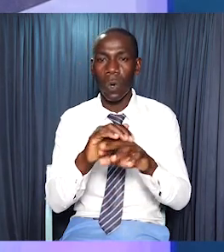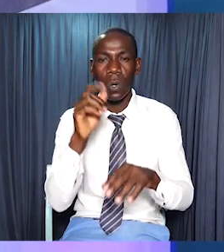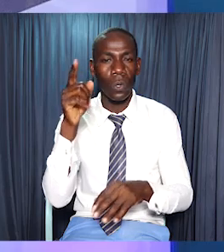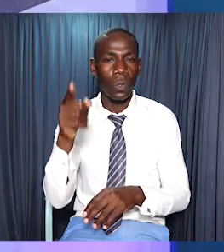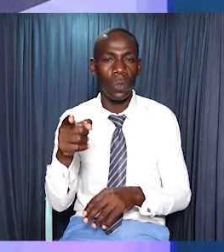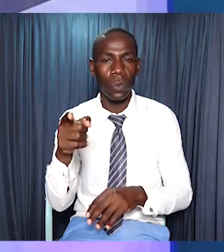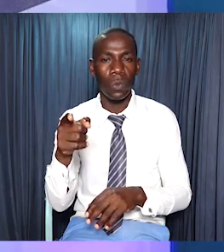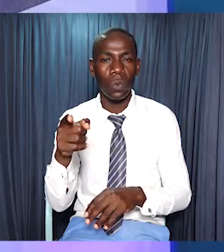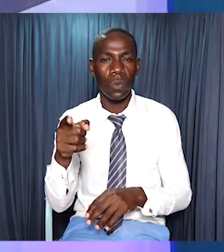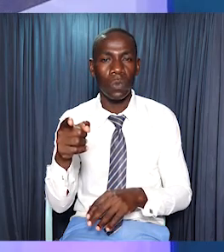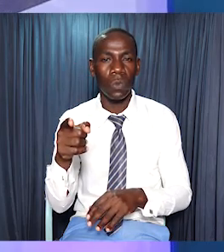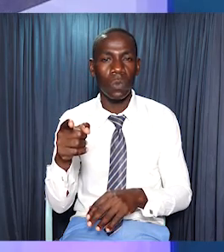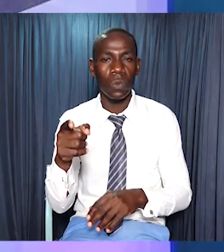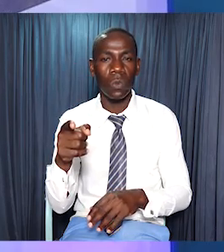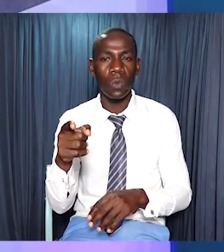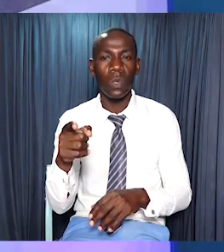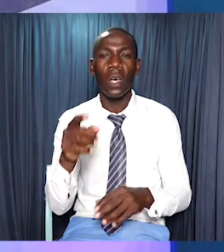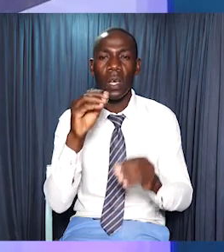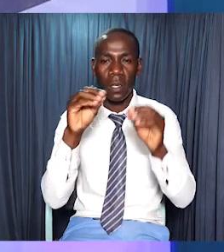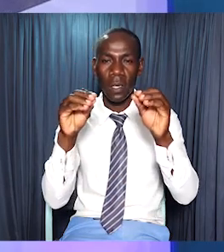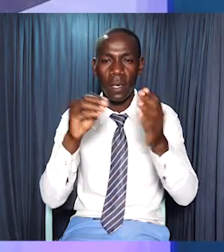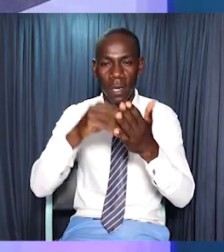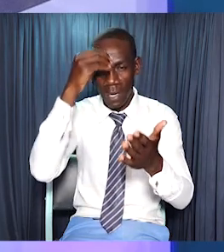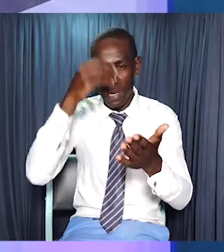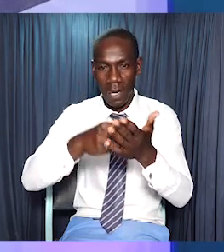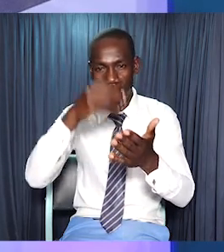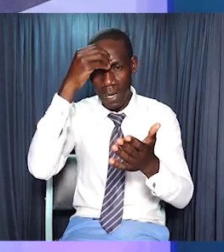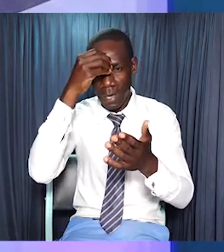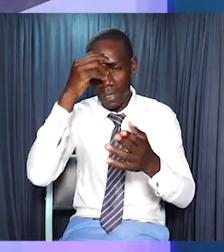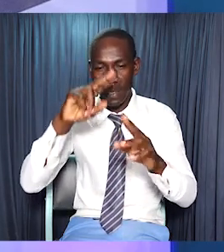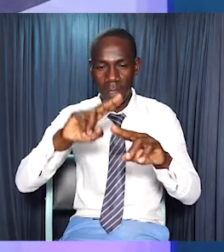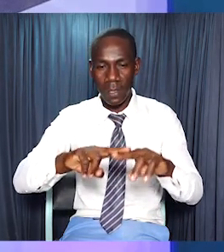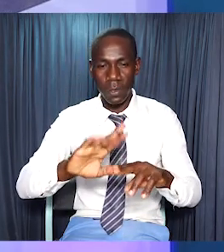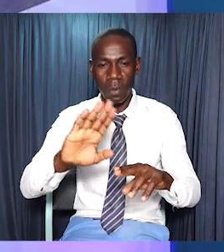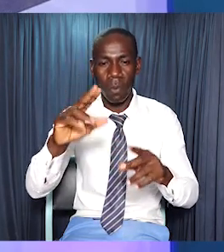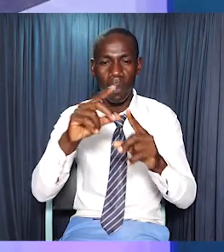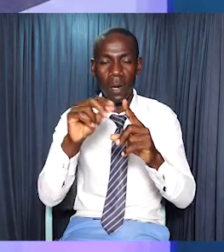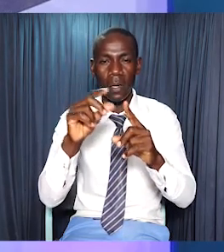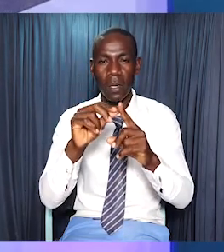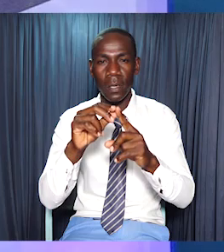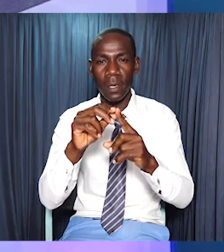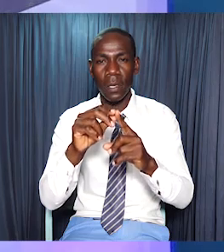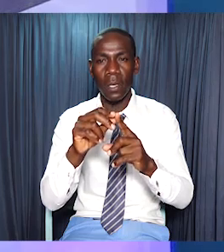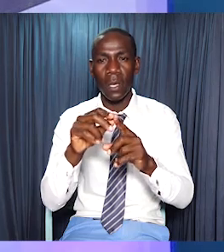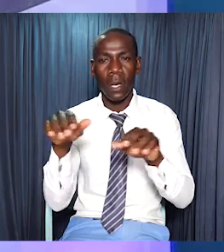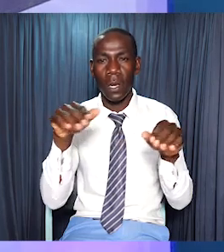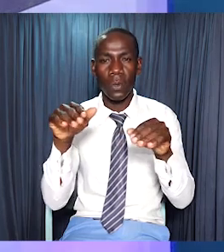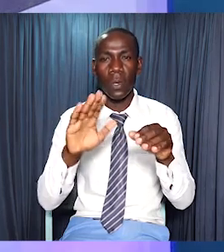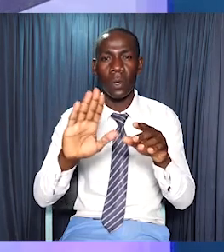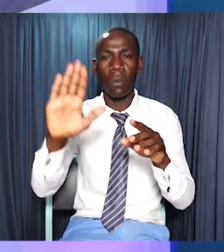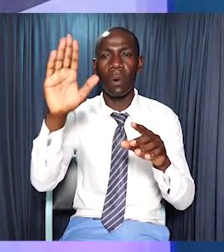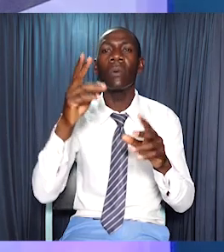believe in him who called you. Na ujifunze. And learn. Kukaa kwa neno lake. To abide in his word. Na kufanya mapenzi yake.